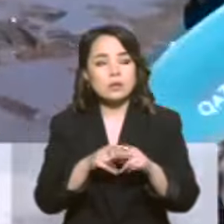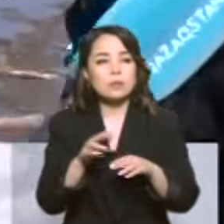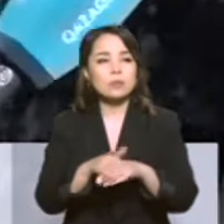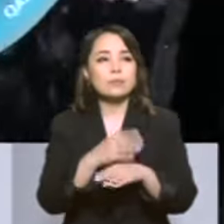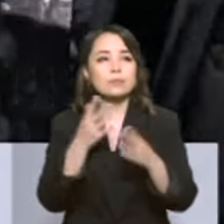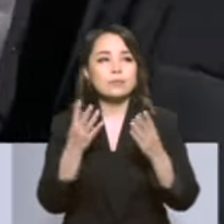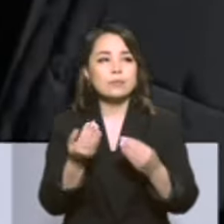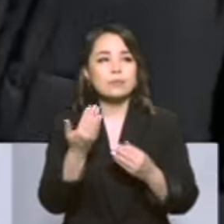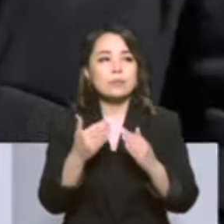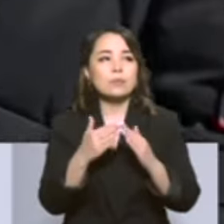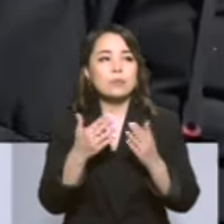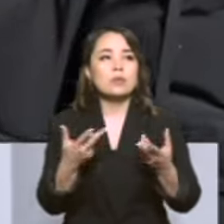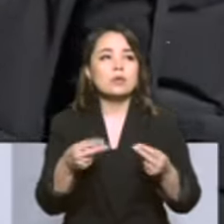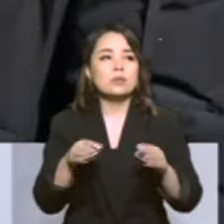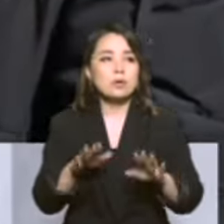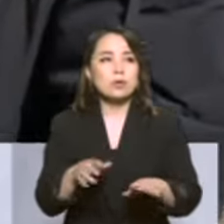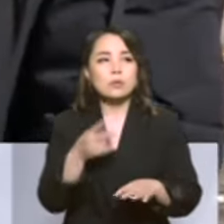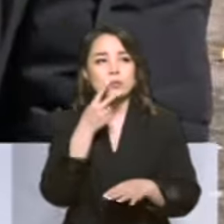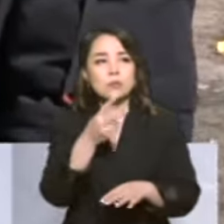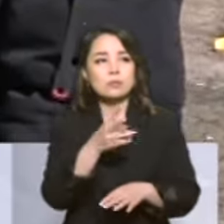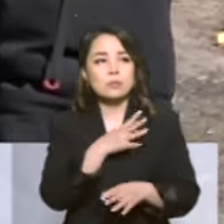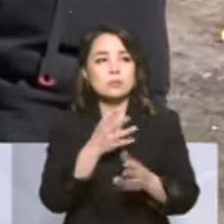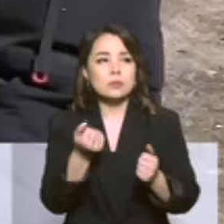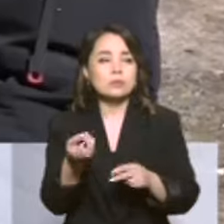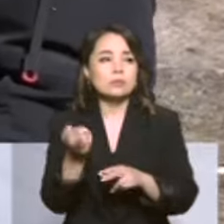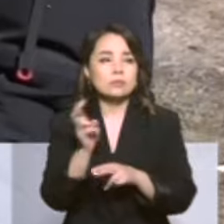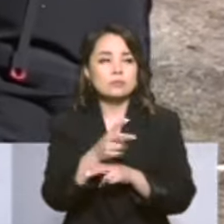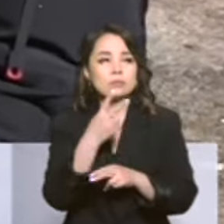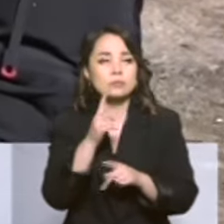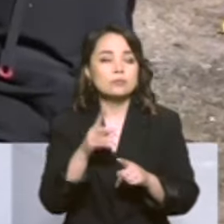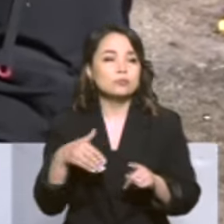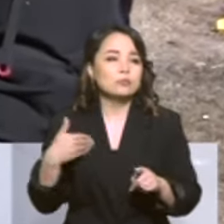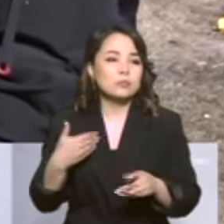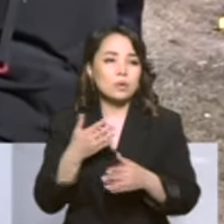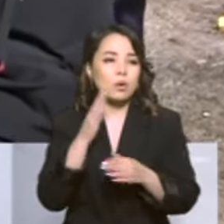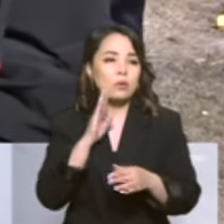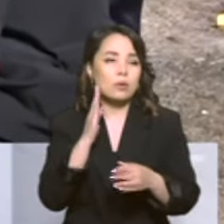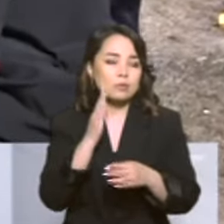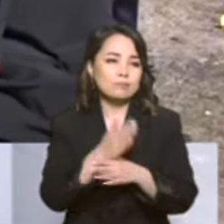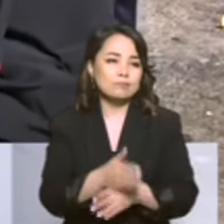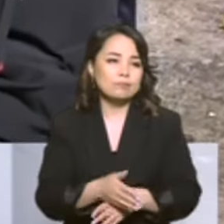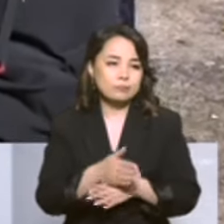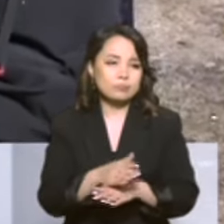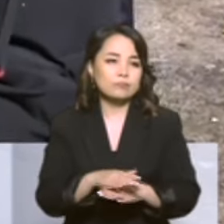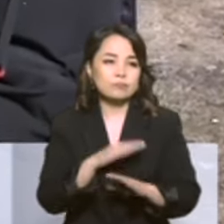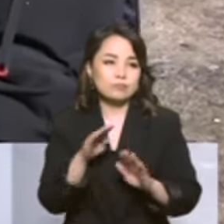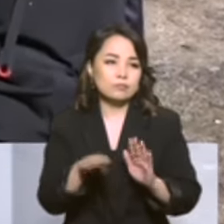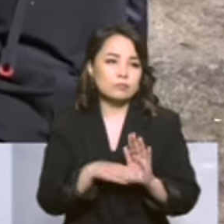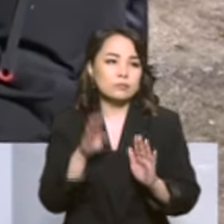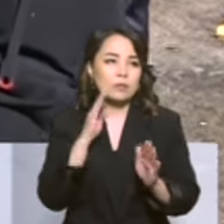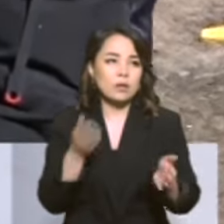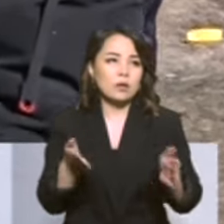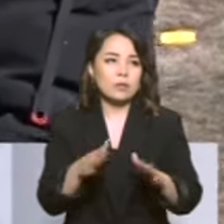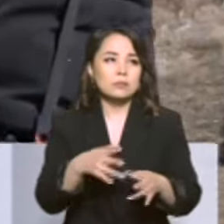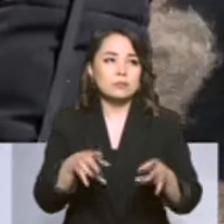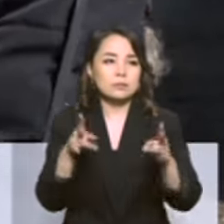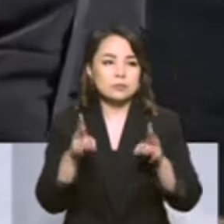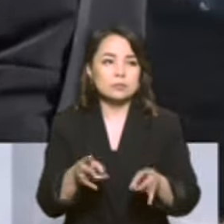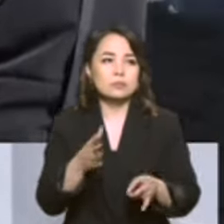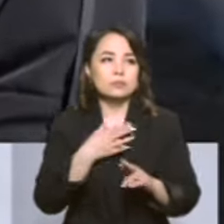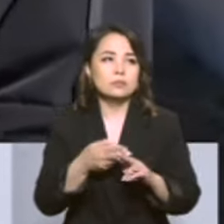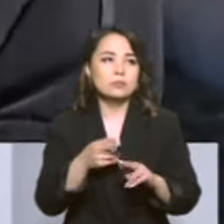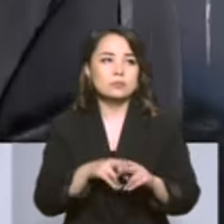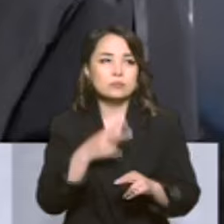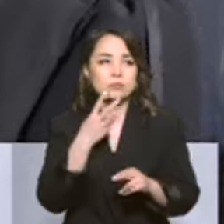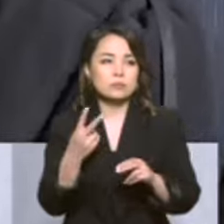күн. Үйіңіз қай жерде, көре алдыңыз ба? Бар көргенімен не пайда? Суда тұр. Ол енді шынына келгенде бұл апат енді маған өзі